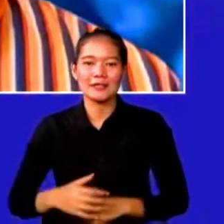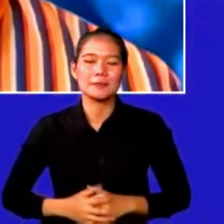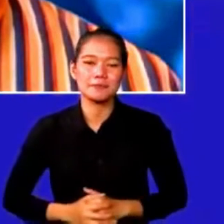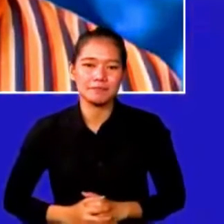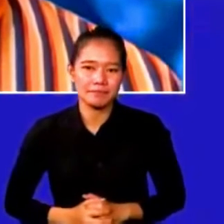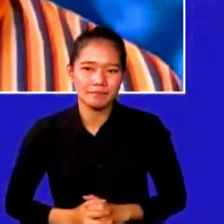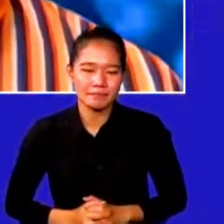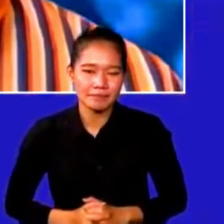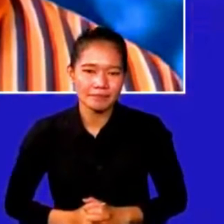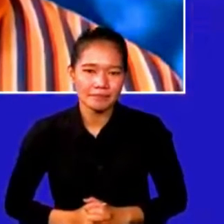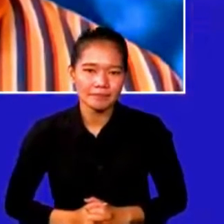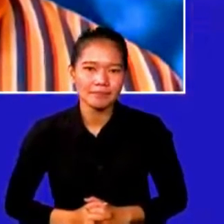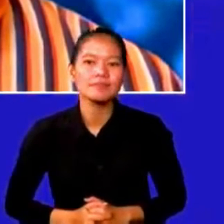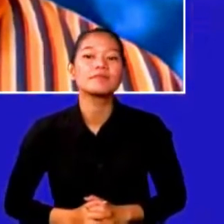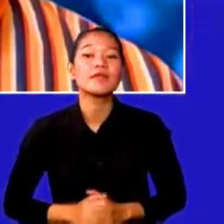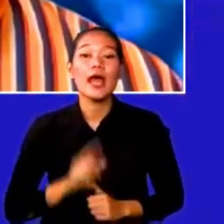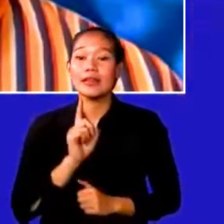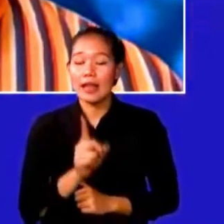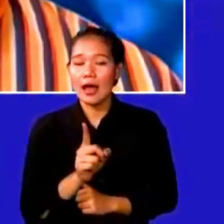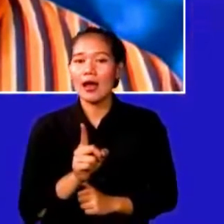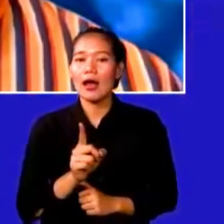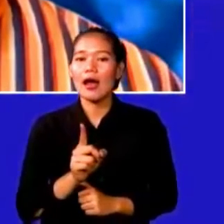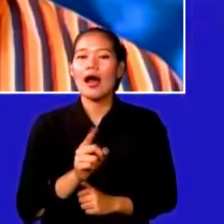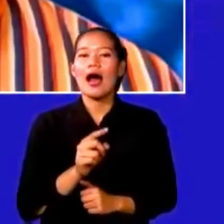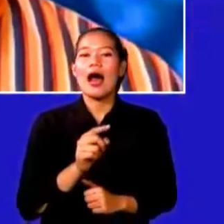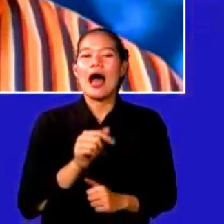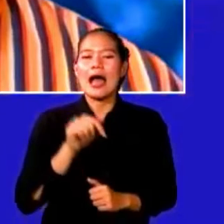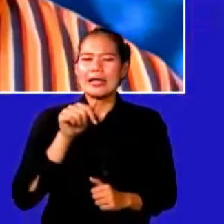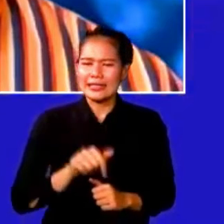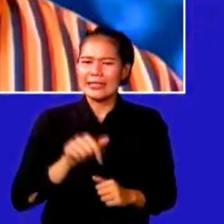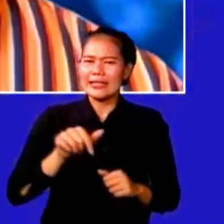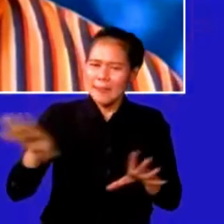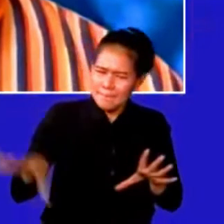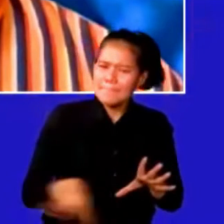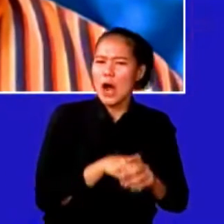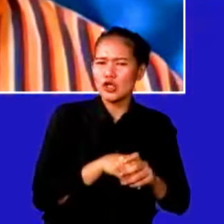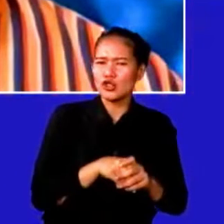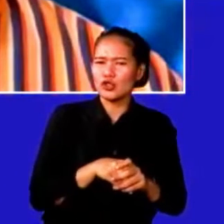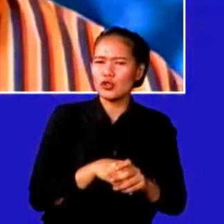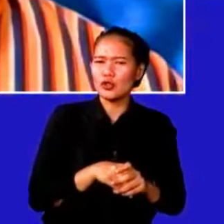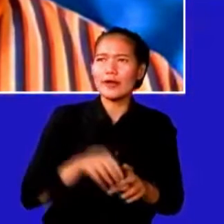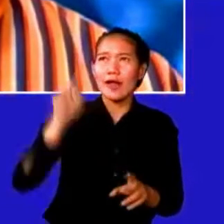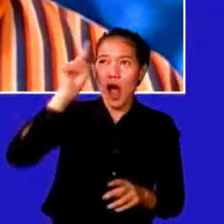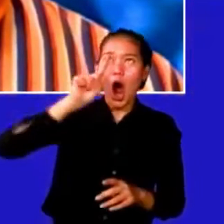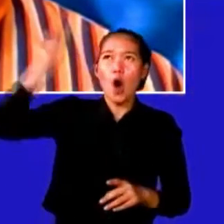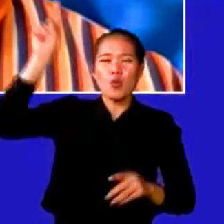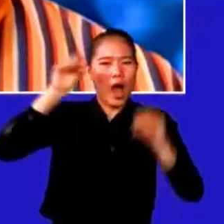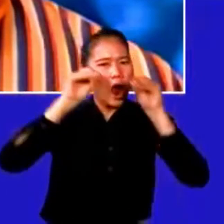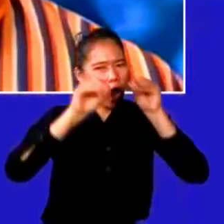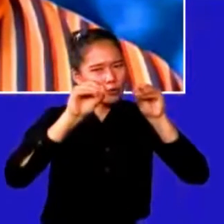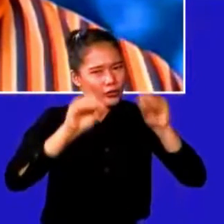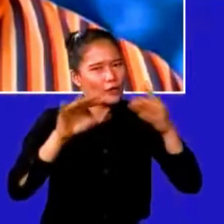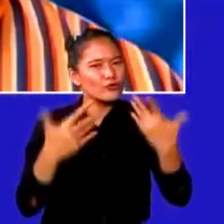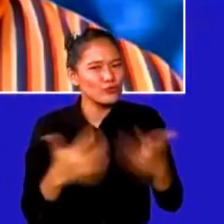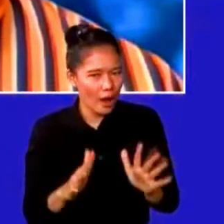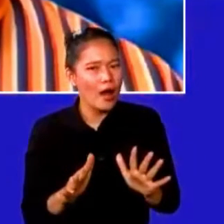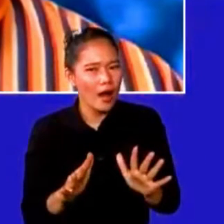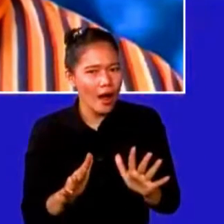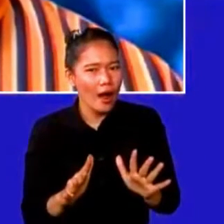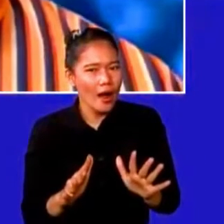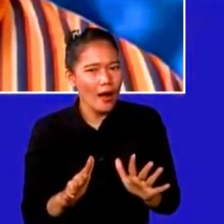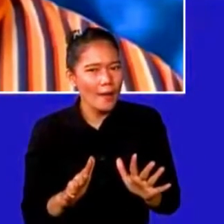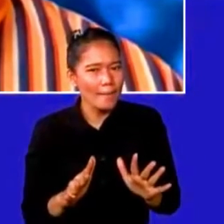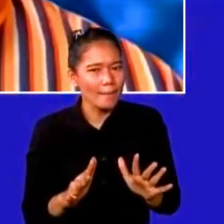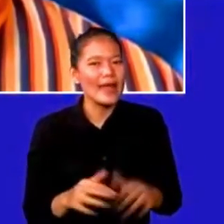area wabah tersebut maka ini bagian dari ikhtiar yang sudah diajarkan oleh Baginda rasulillah Shallallahu